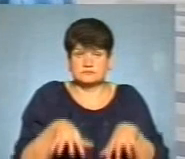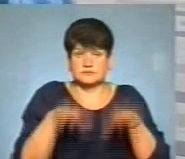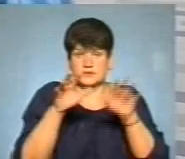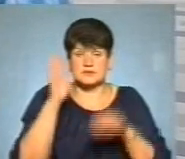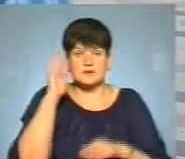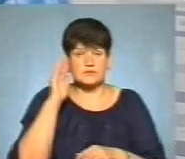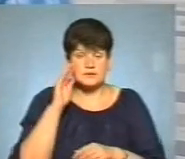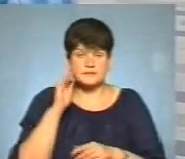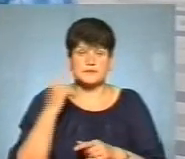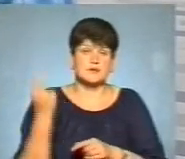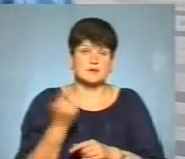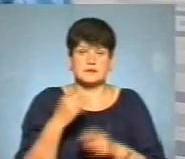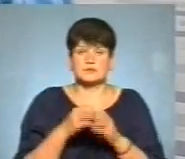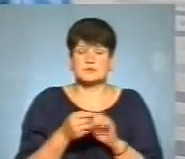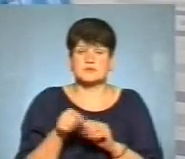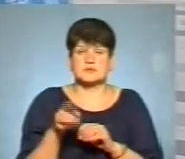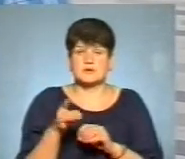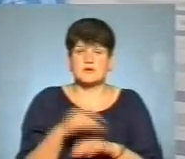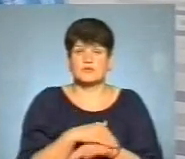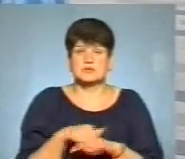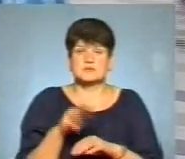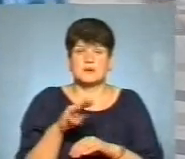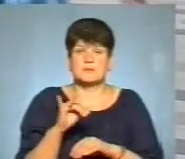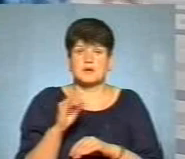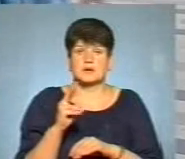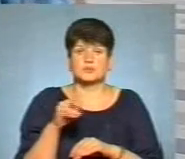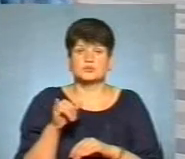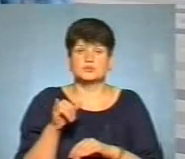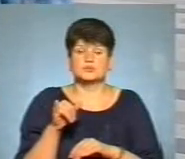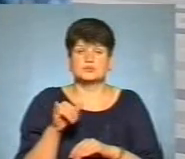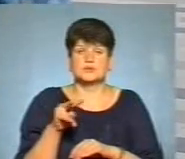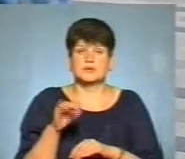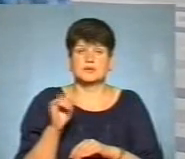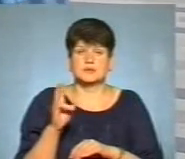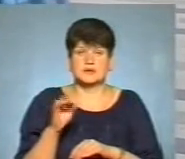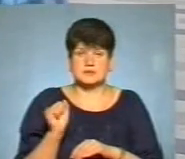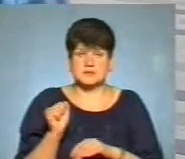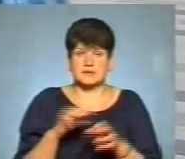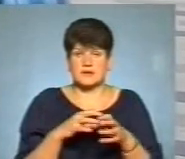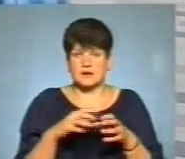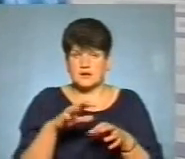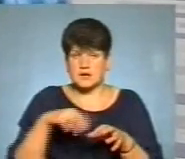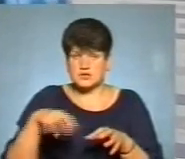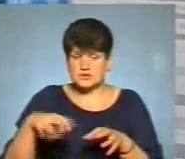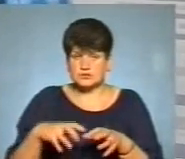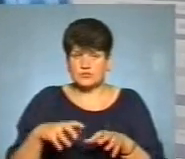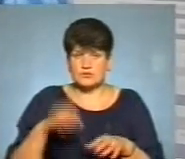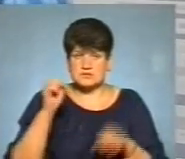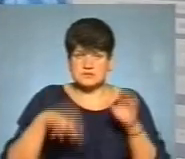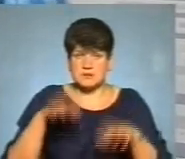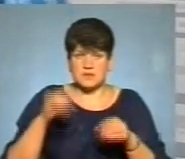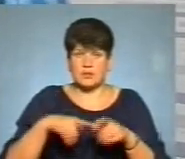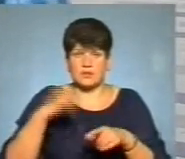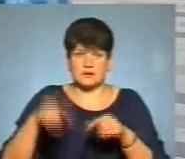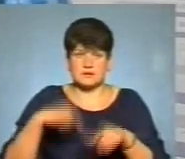води. Єдиною проблемою цього разу це була вулиця Миколинецька, де решітку забило верхнім